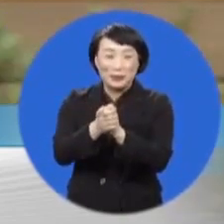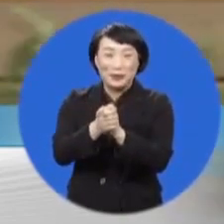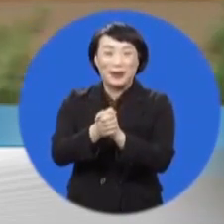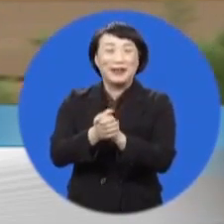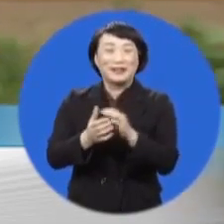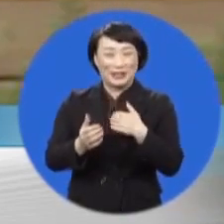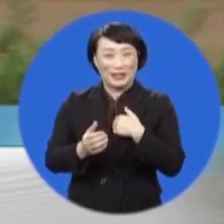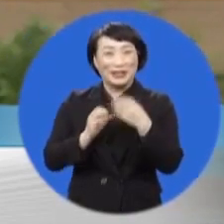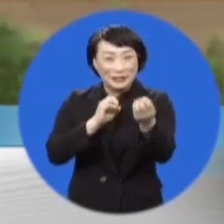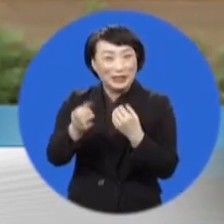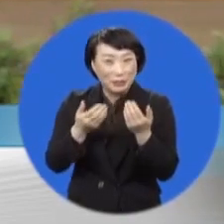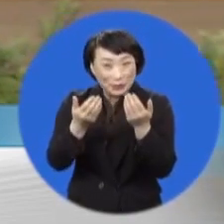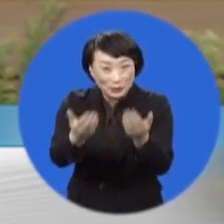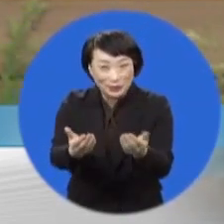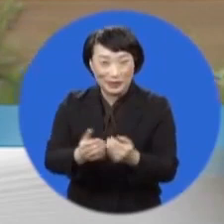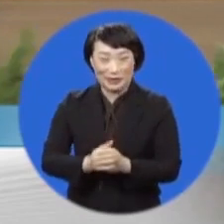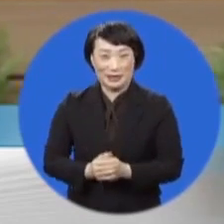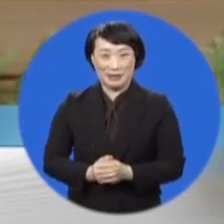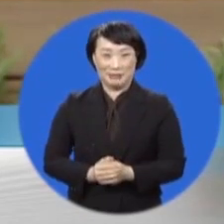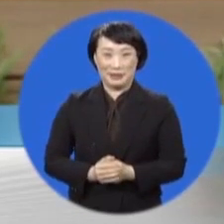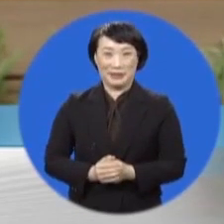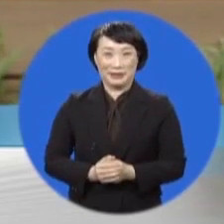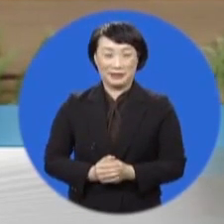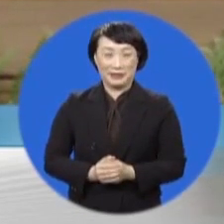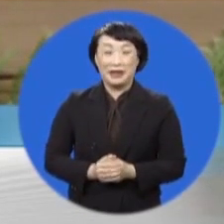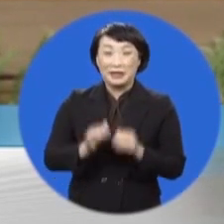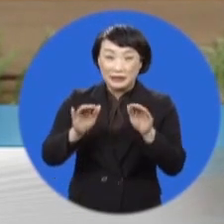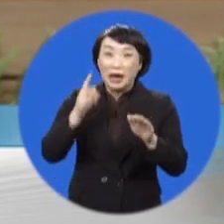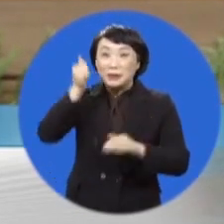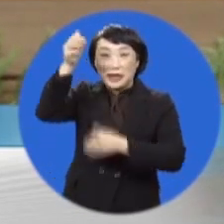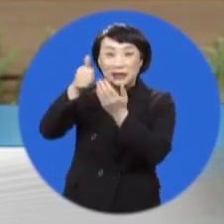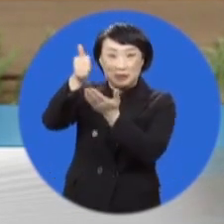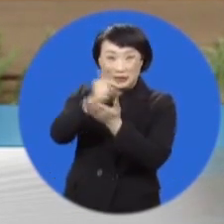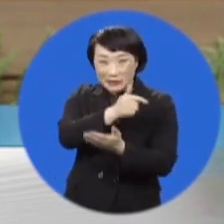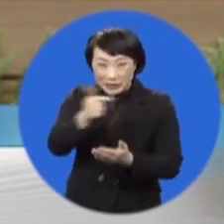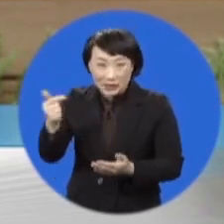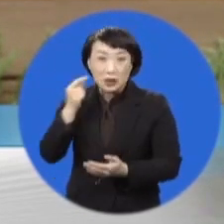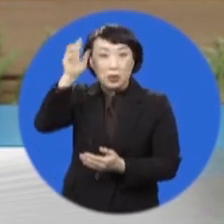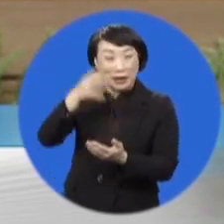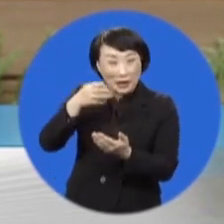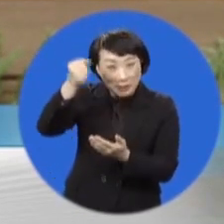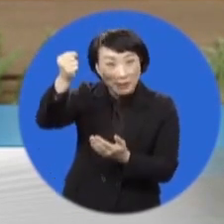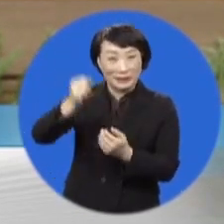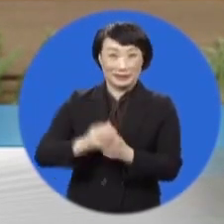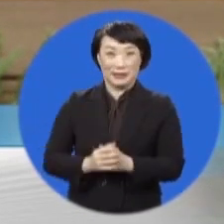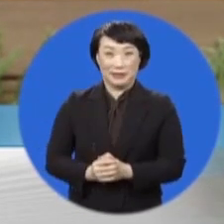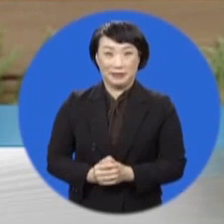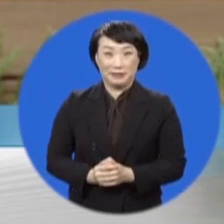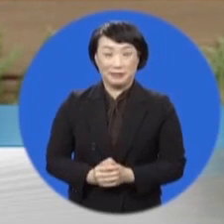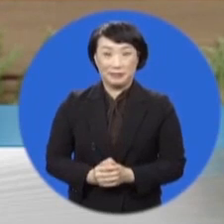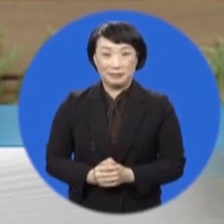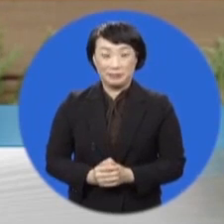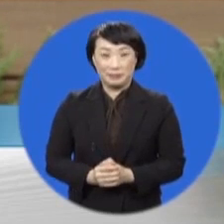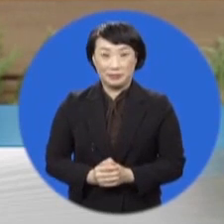내가 cm 할 것이다 아버지 하나님이 영광을 받게 될 것이다